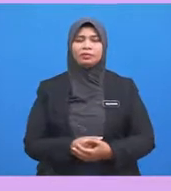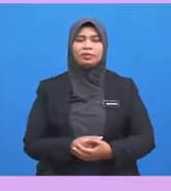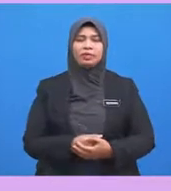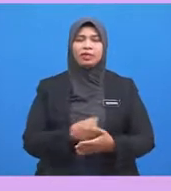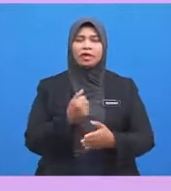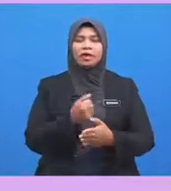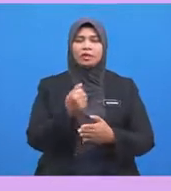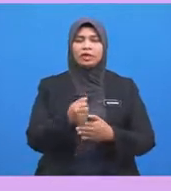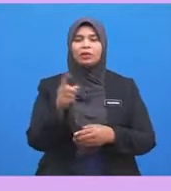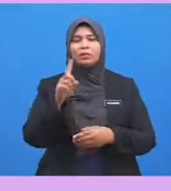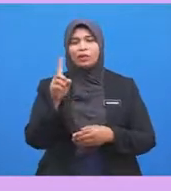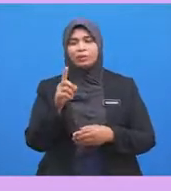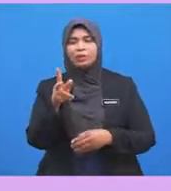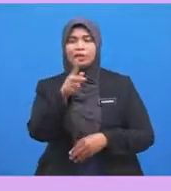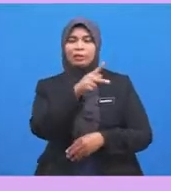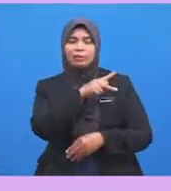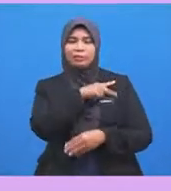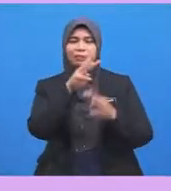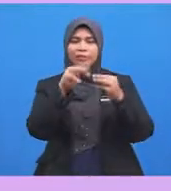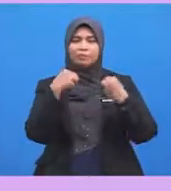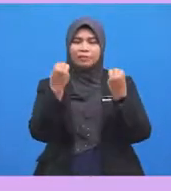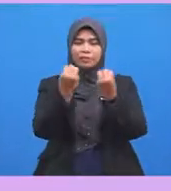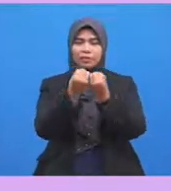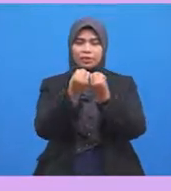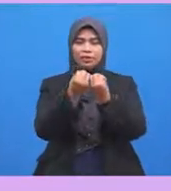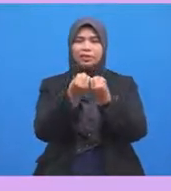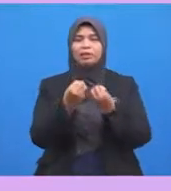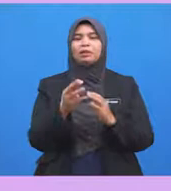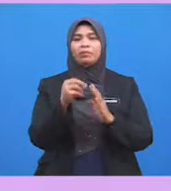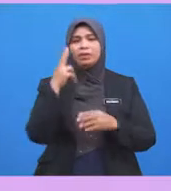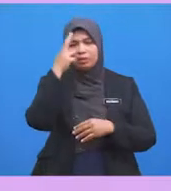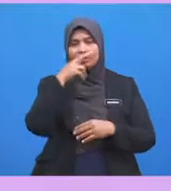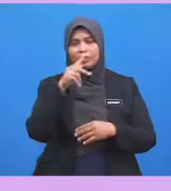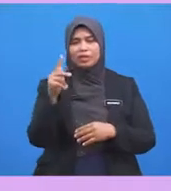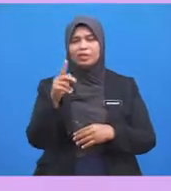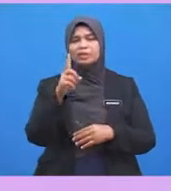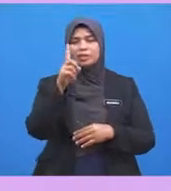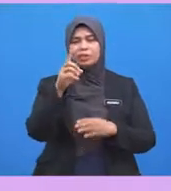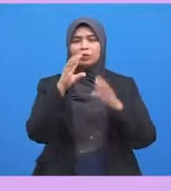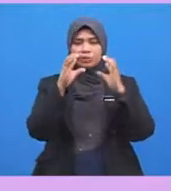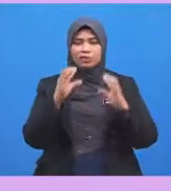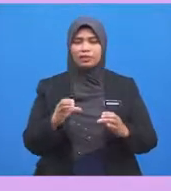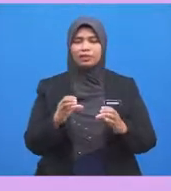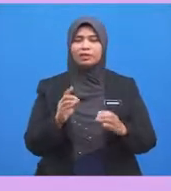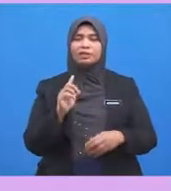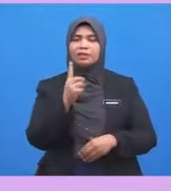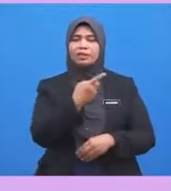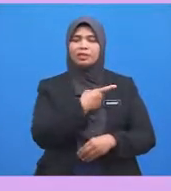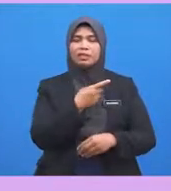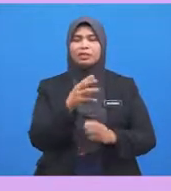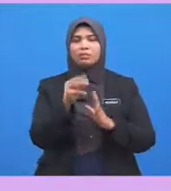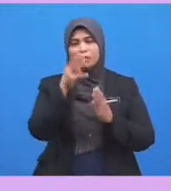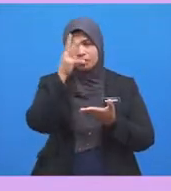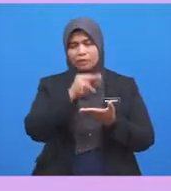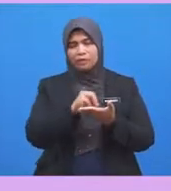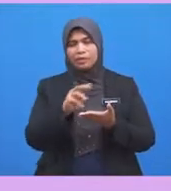atau mana-mana pemimpin masyarakat merupakan salah satu cara kita